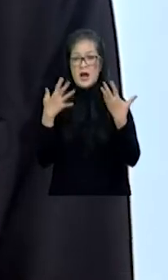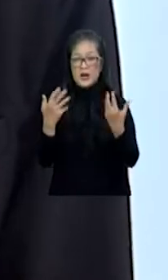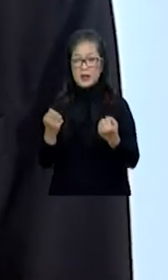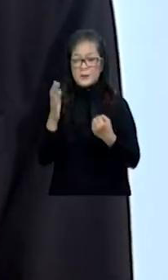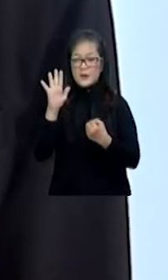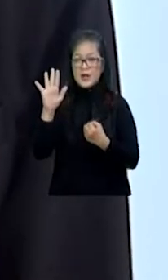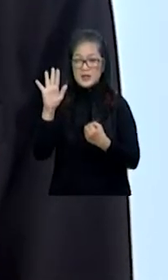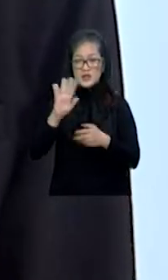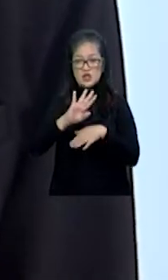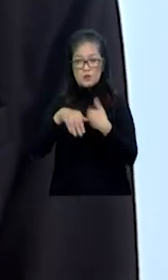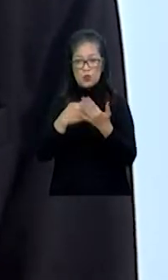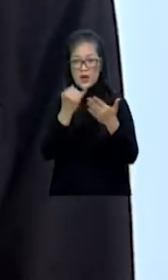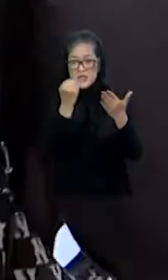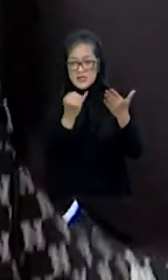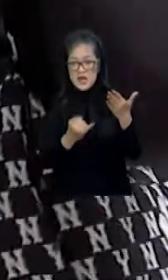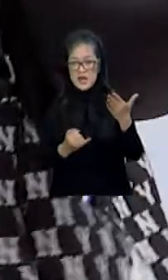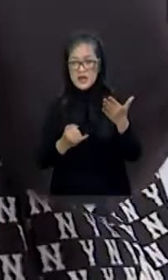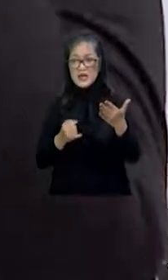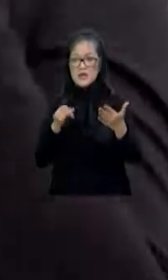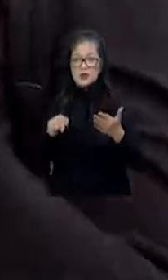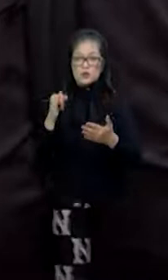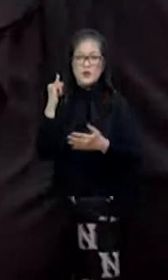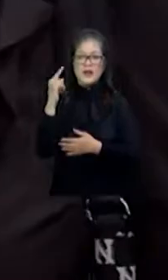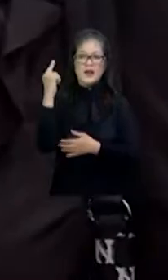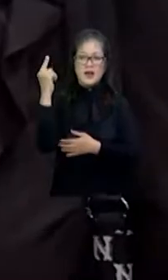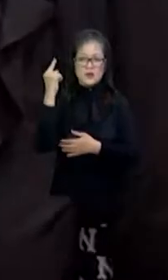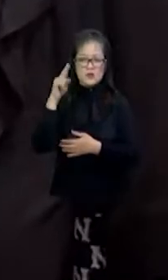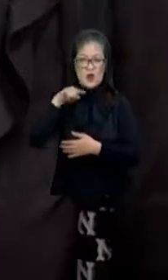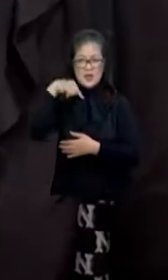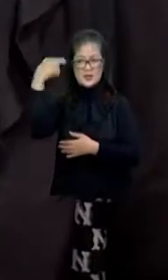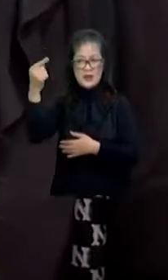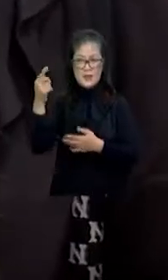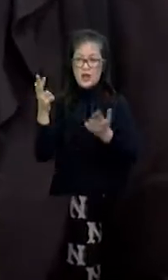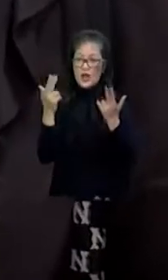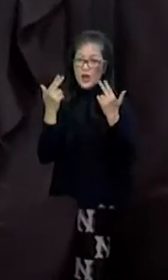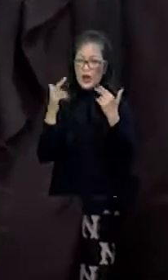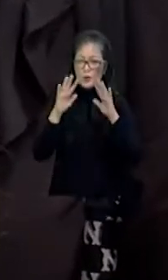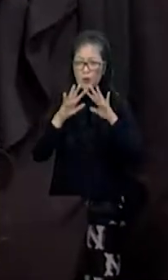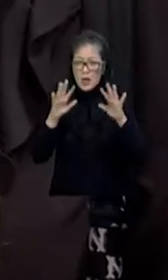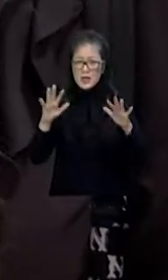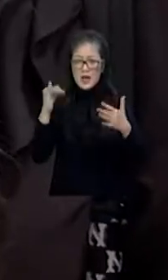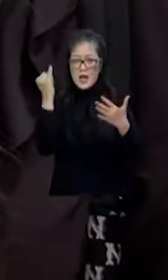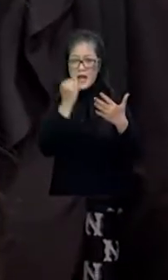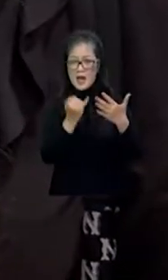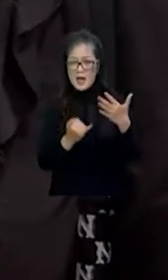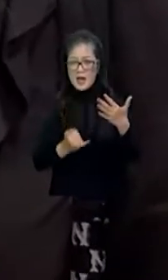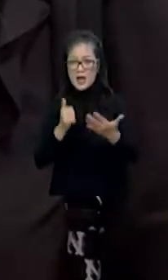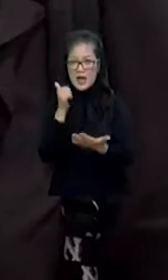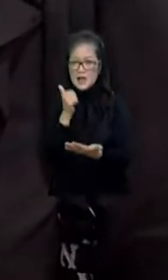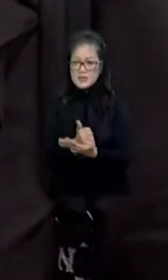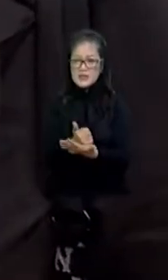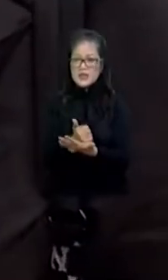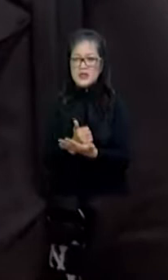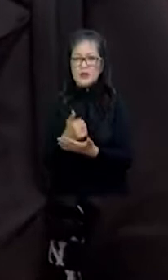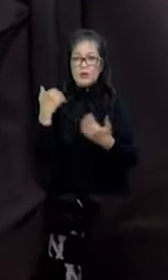dan semuanya pasti bisa go internasional. Keren banget, banyak ininya juga, variasi-variasi model